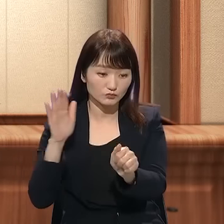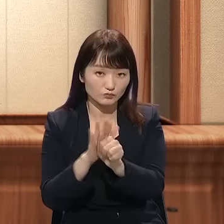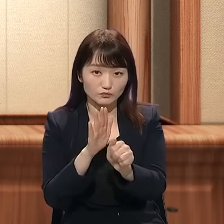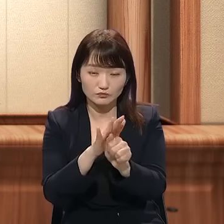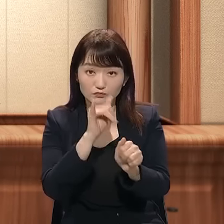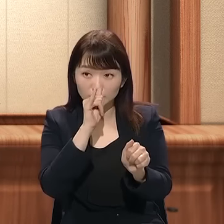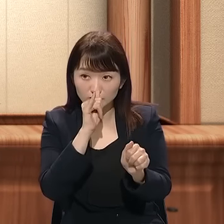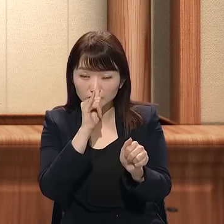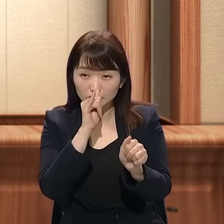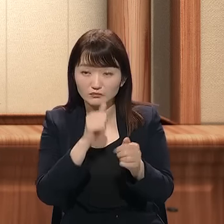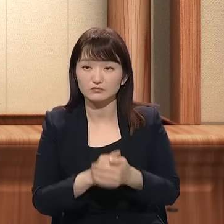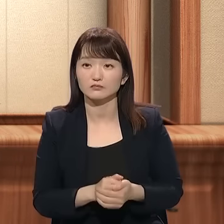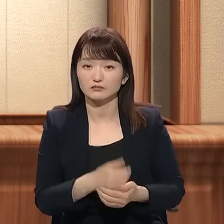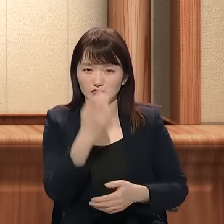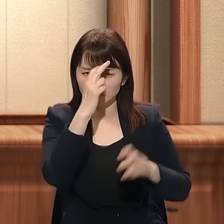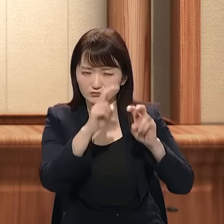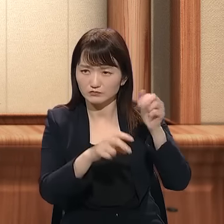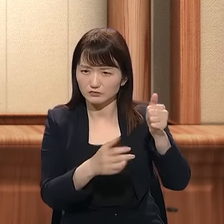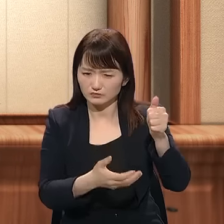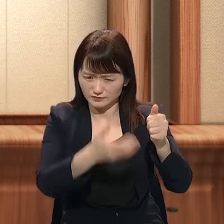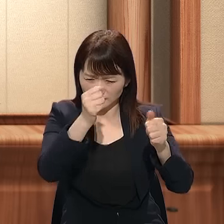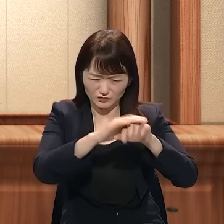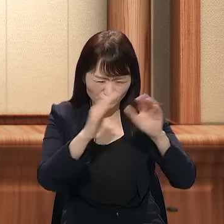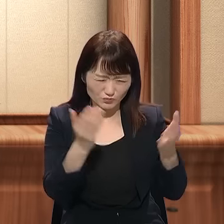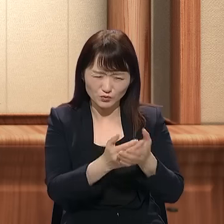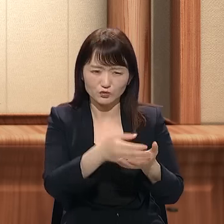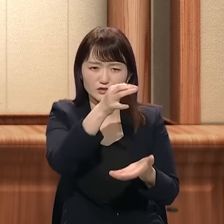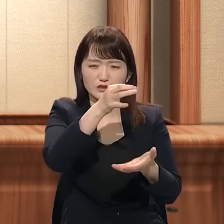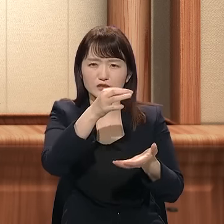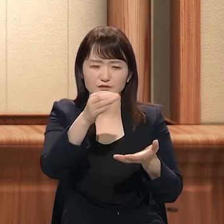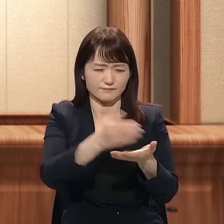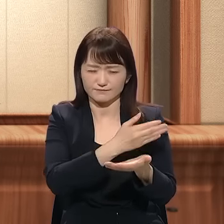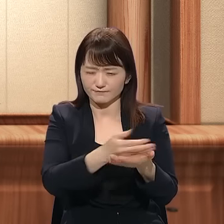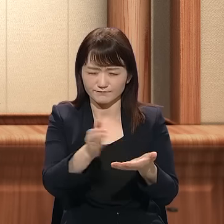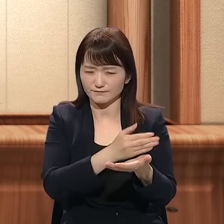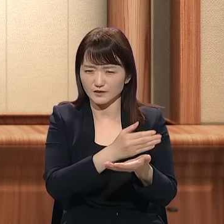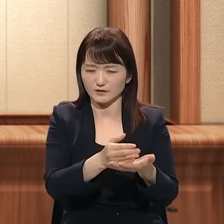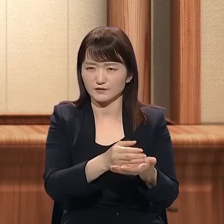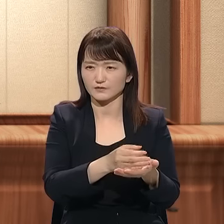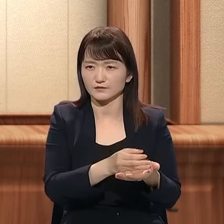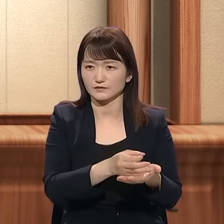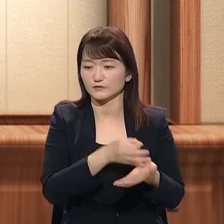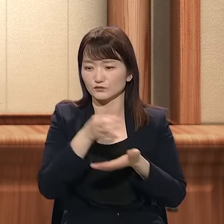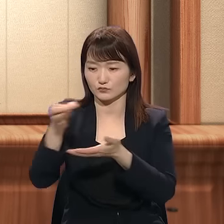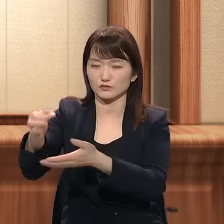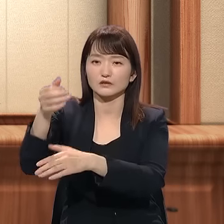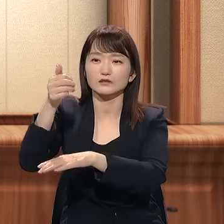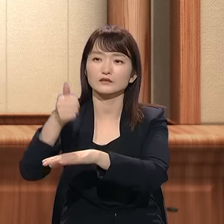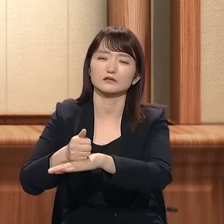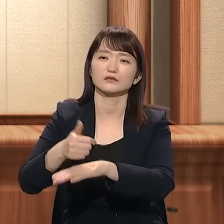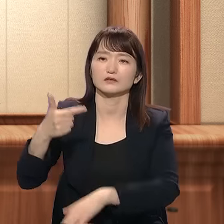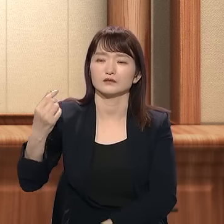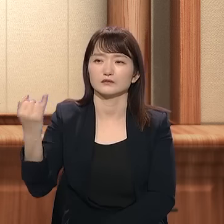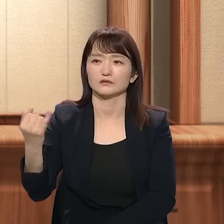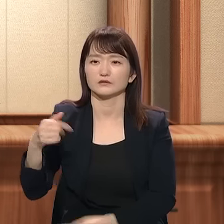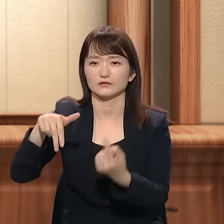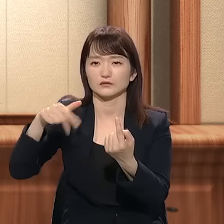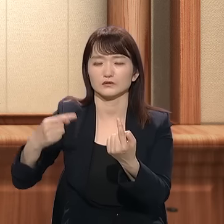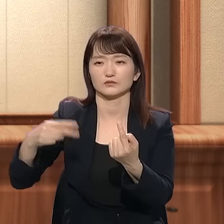있다 그러니까 최장이 가진 모든 재산을 다 나눠 가자라고 해서 그렇게 나눈 결과이 노서영 관장에게 1조